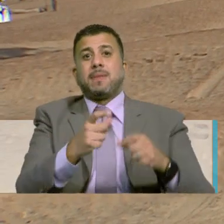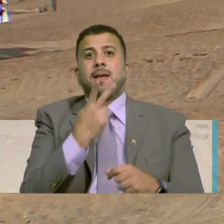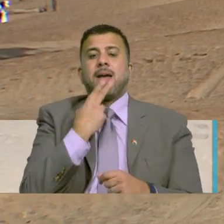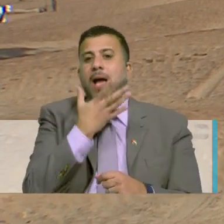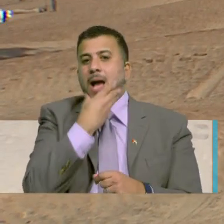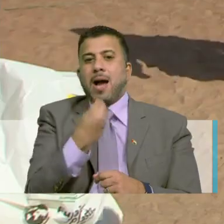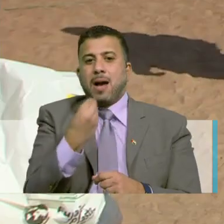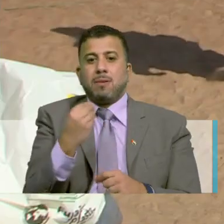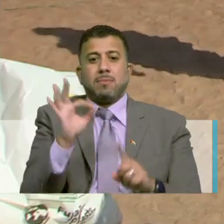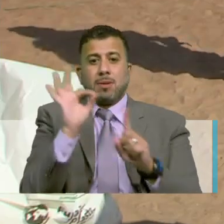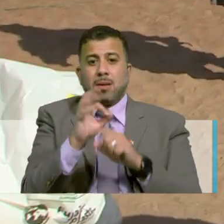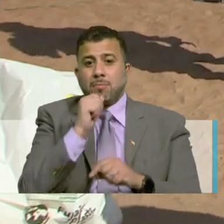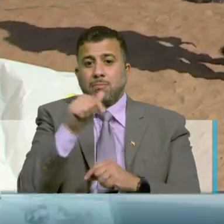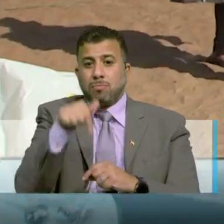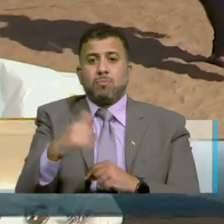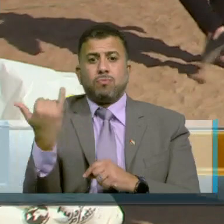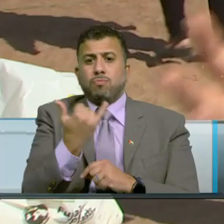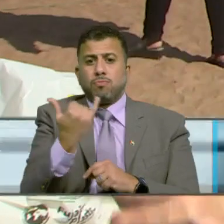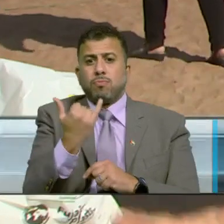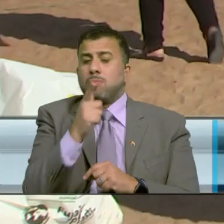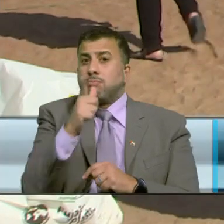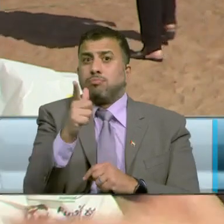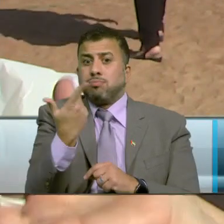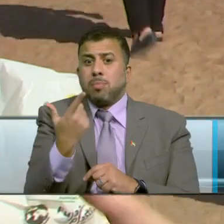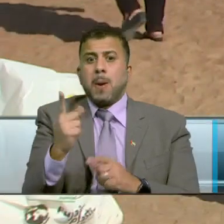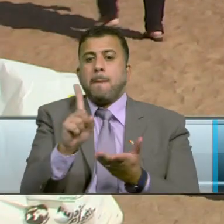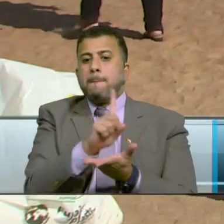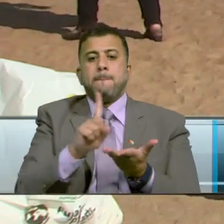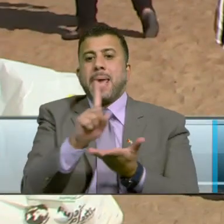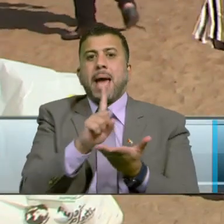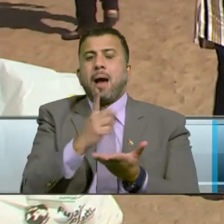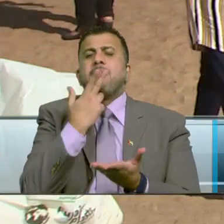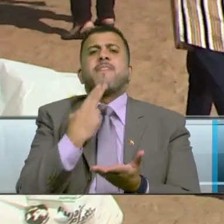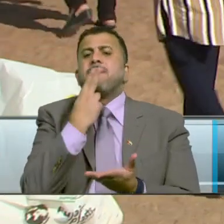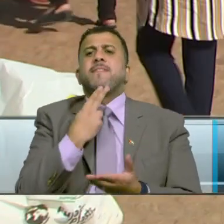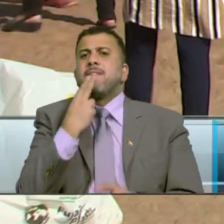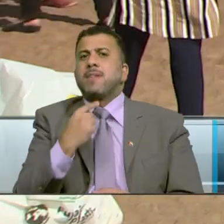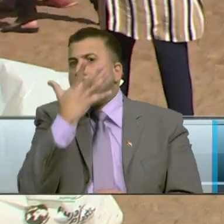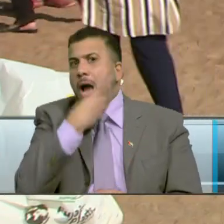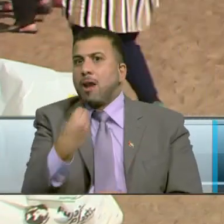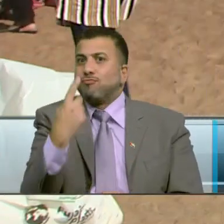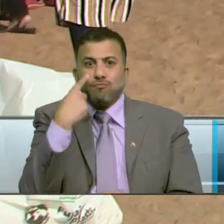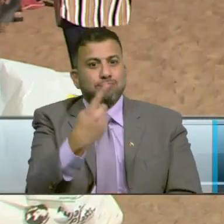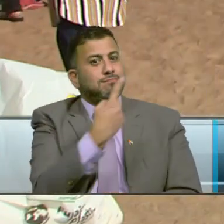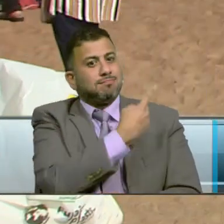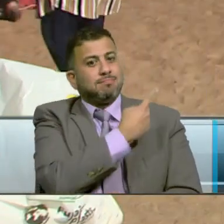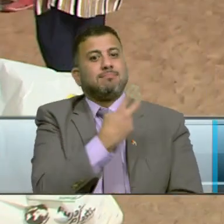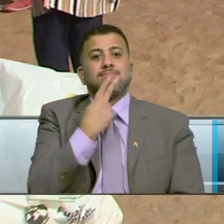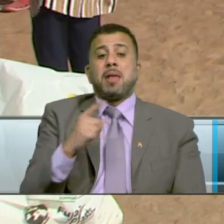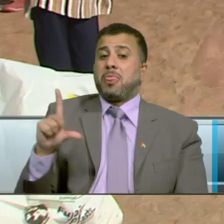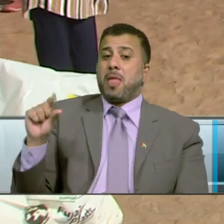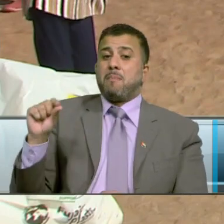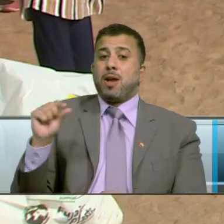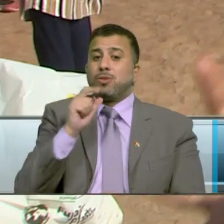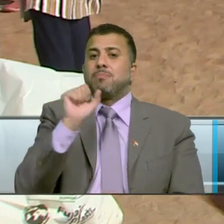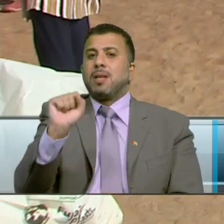هذه أحد الأهدافنا، نحن نسلط الضوء على البيئة الطبيعية اللي موجودة عندنا، على جمال البيئة الطبيعية، على تميز